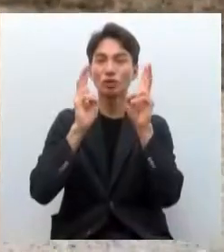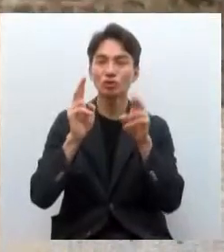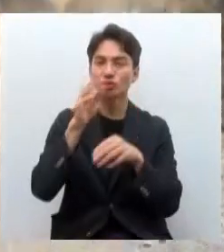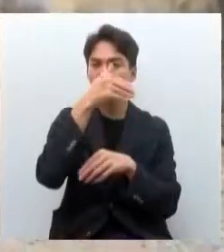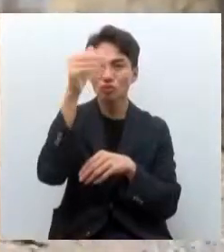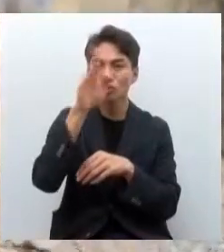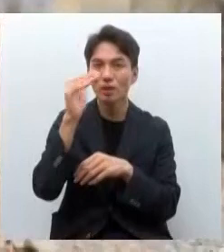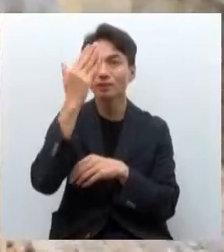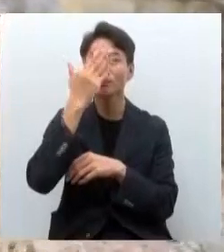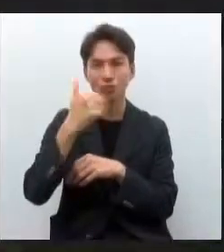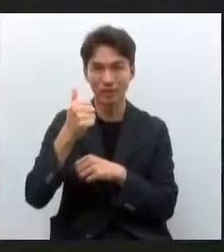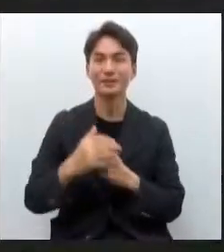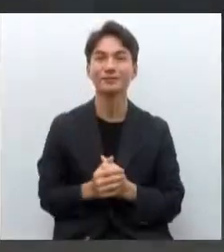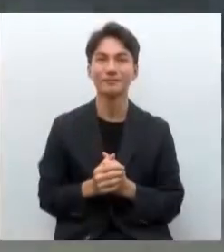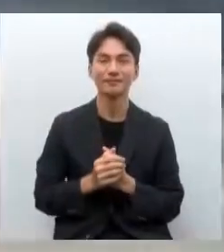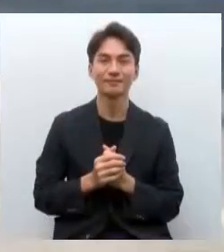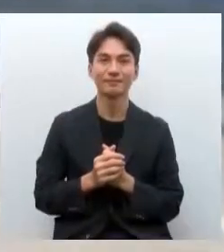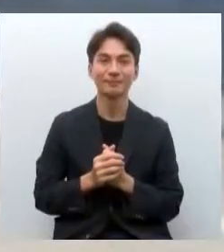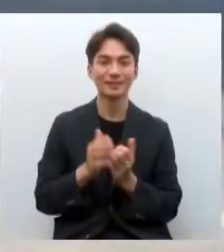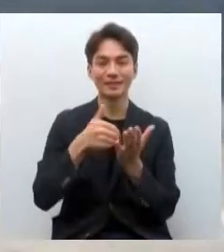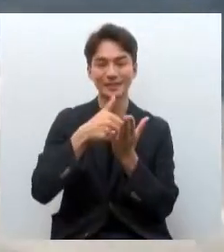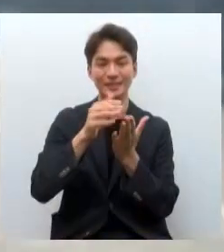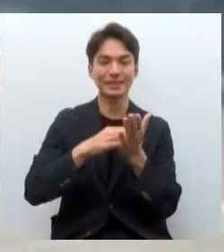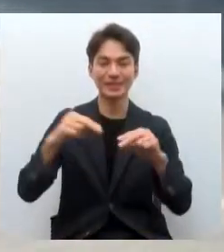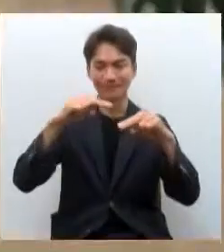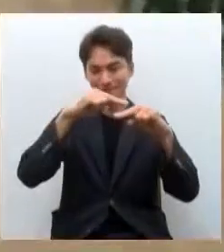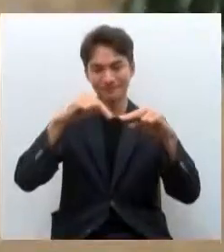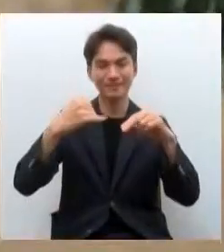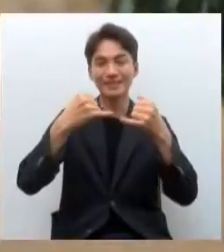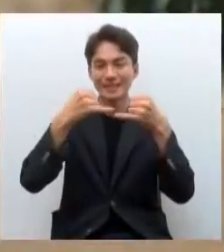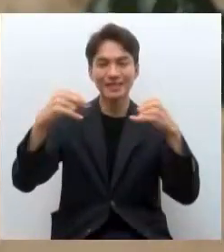แล้วก็เติมสีในสนามเด็กเล่น